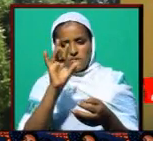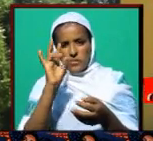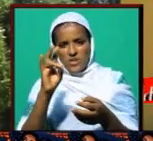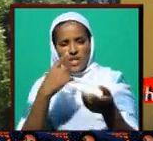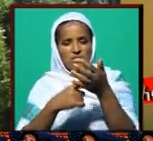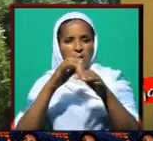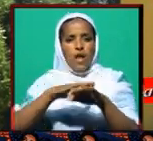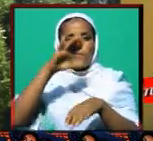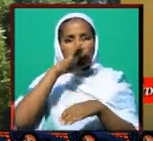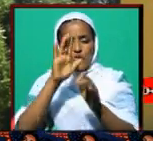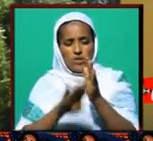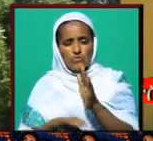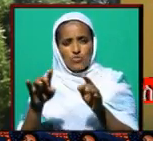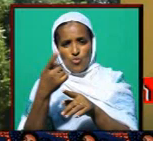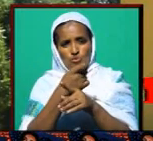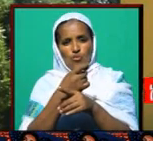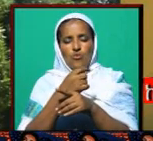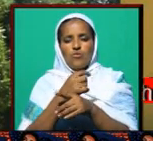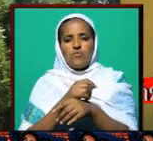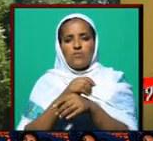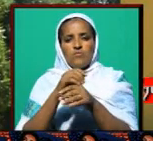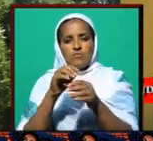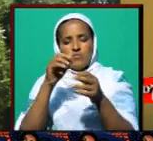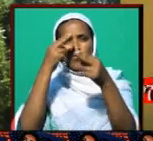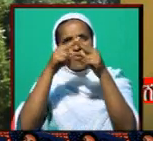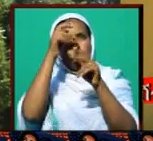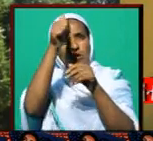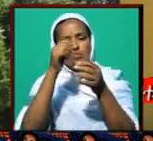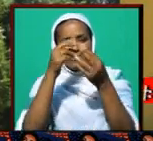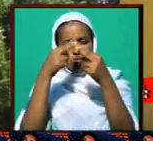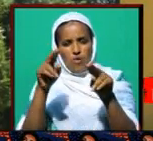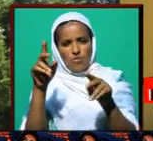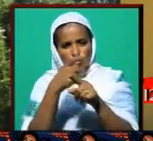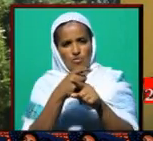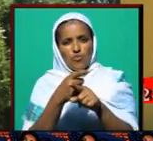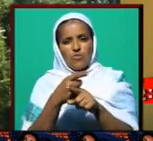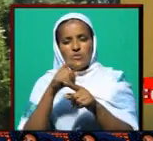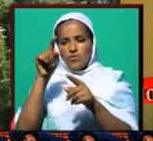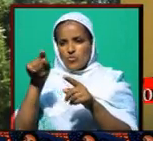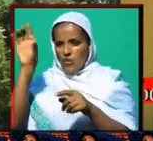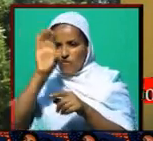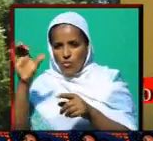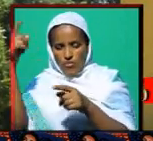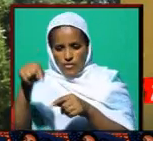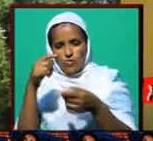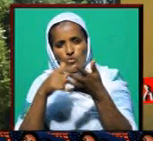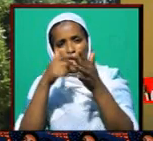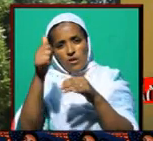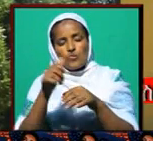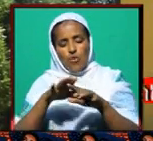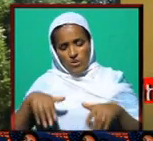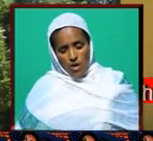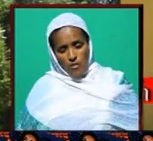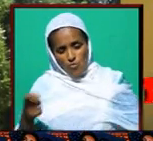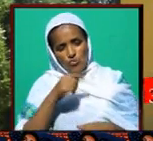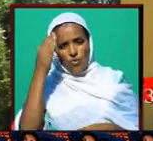ሲቀመጥ አምስት ሰባት ከዚህ ያልበለጡና ያላነሱ ሆነው ሲቀመጡ የሰጎን እንቁላሏ ራሷ ተሰባሪ መሆኗ